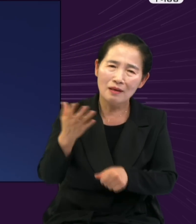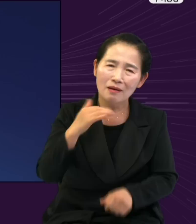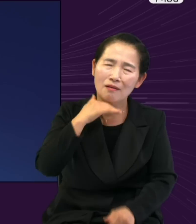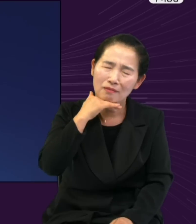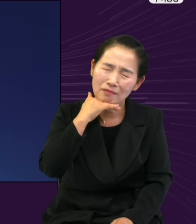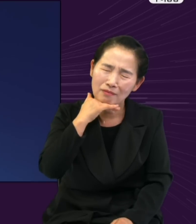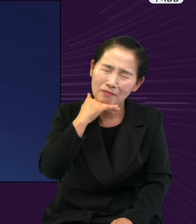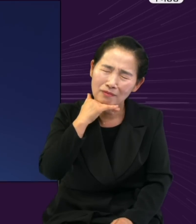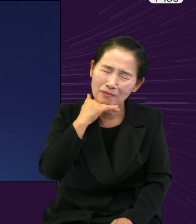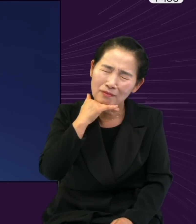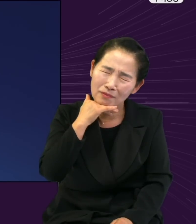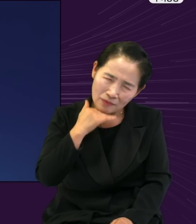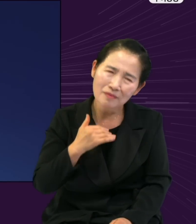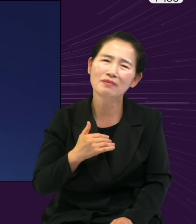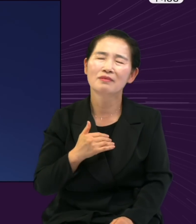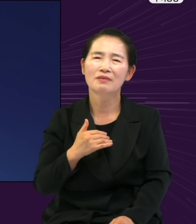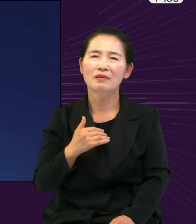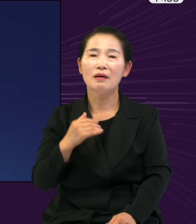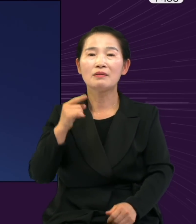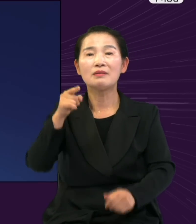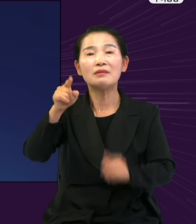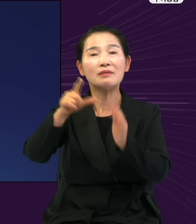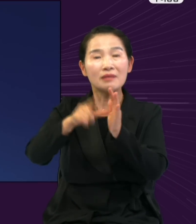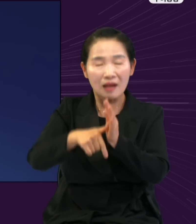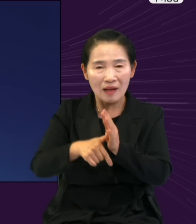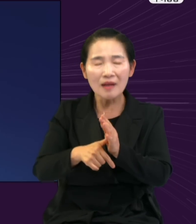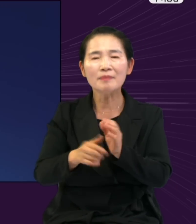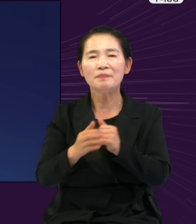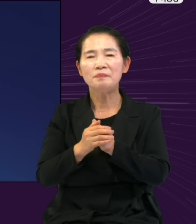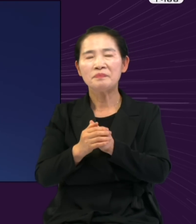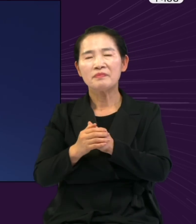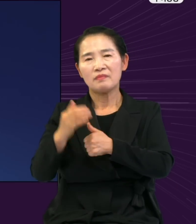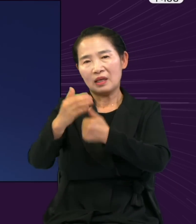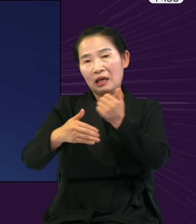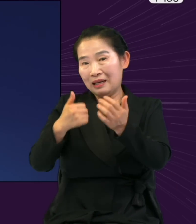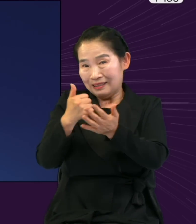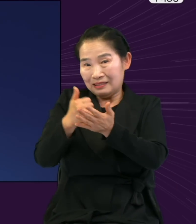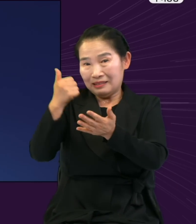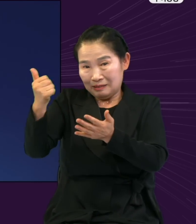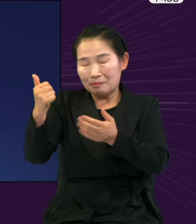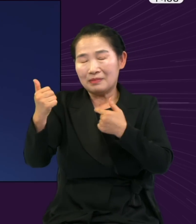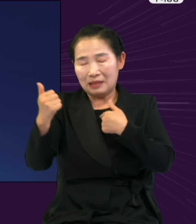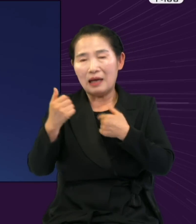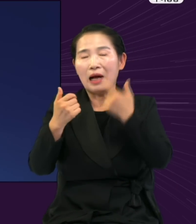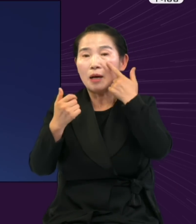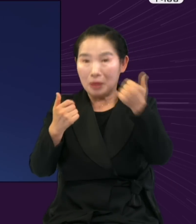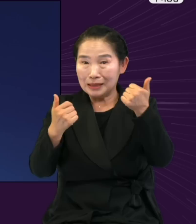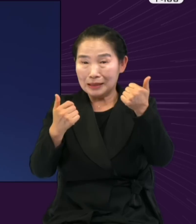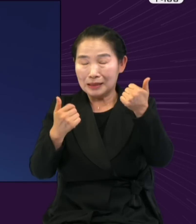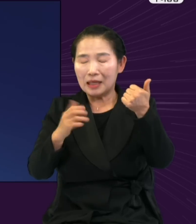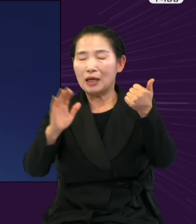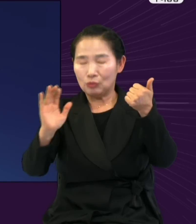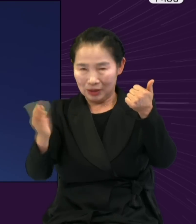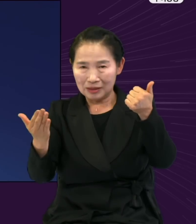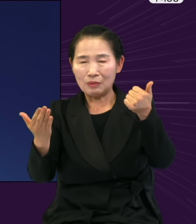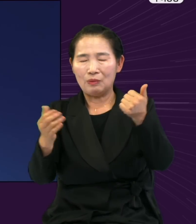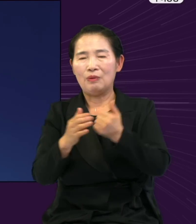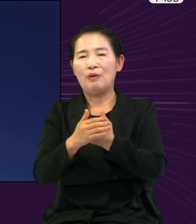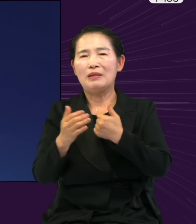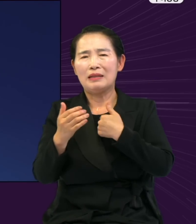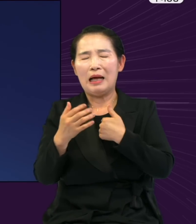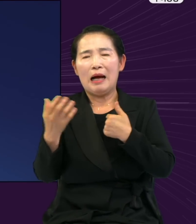만약 하나님이 나의 아버지가 되셔서 반복되는 나의 이 투덜거림과 이 고통과 이 아픔을